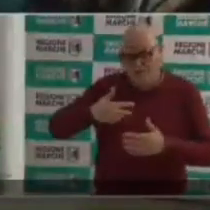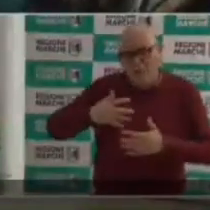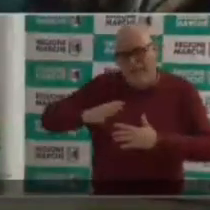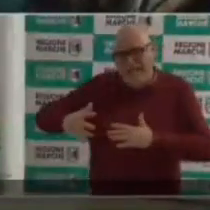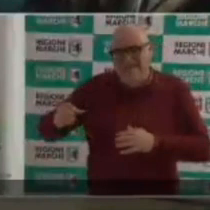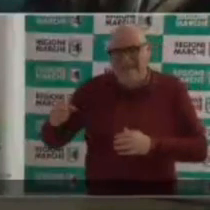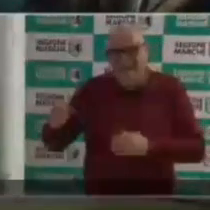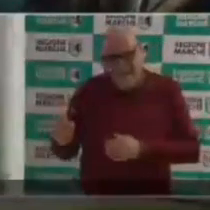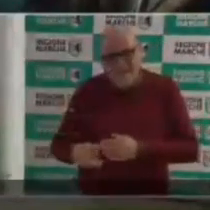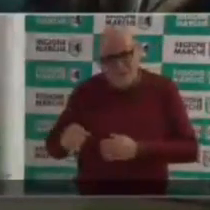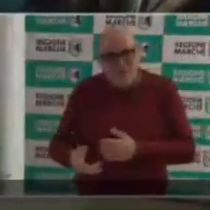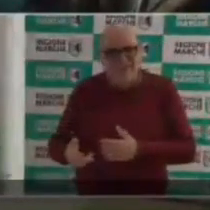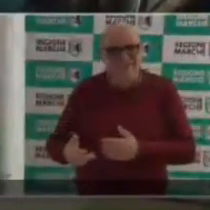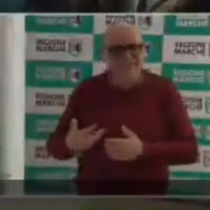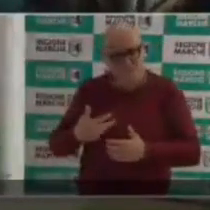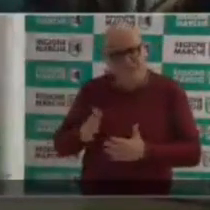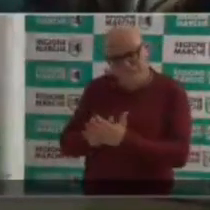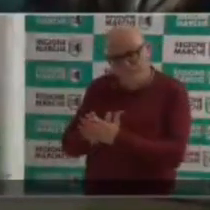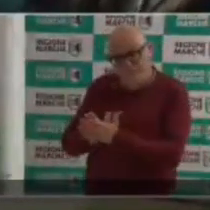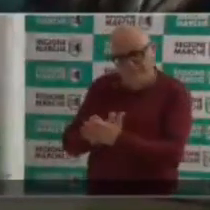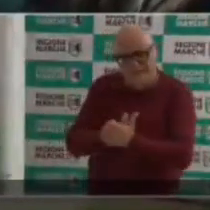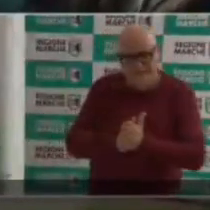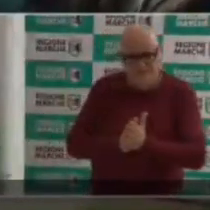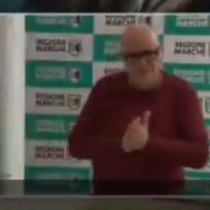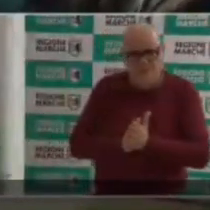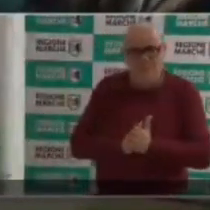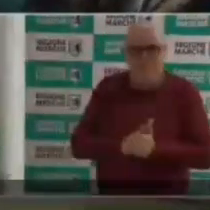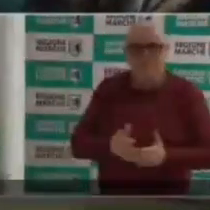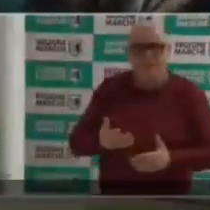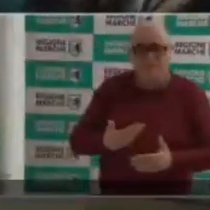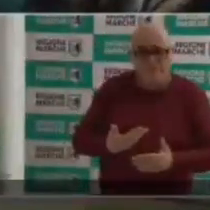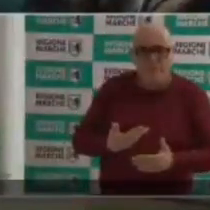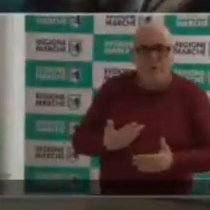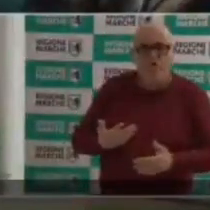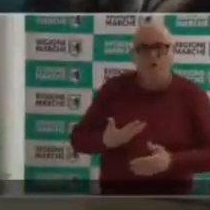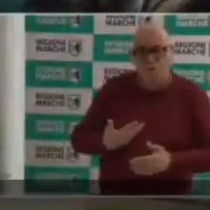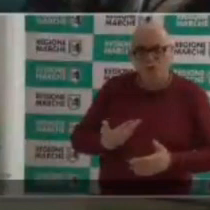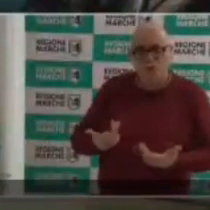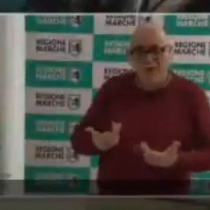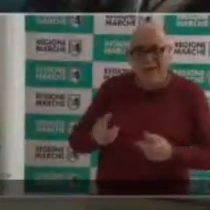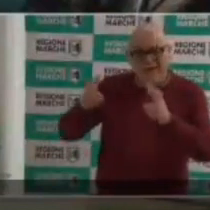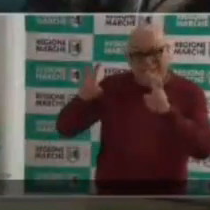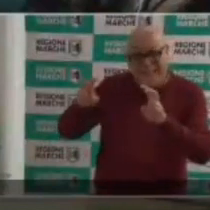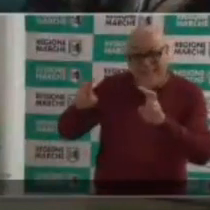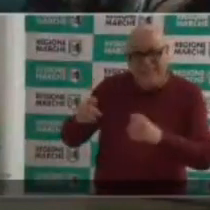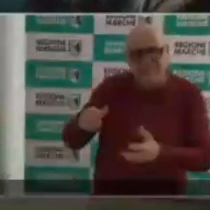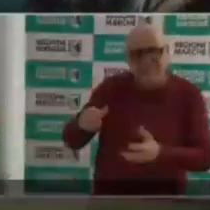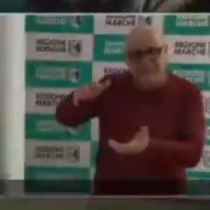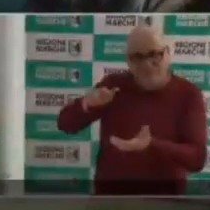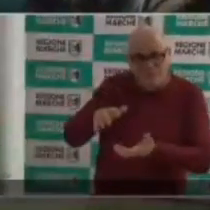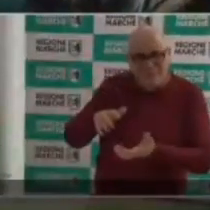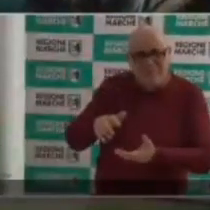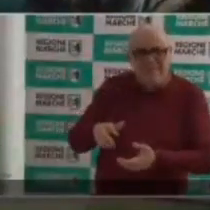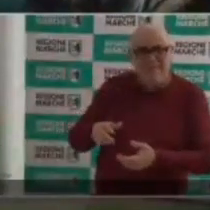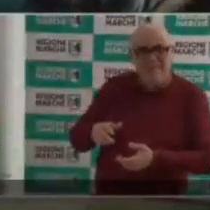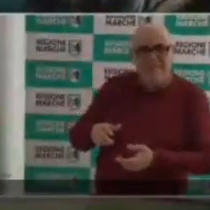più semplice, soprattutto anche affrontarle nei temi dei fondi che la comunità europea ci metterà a disposizione nei prossimi anni, che